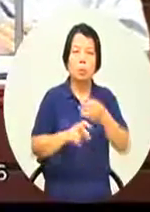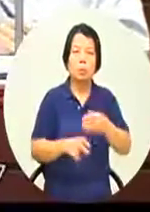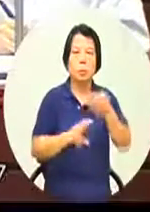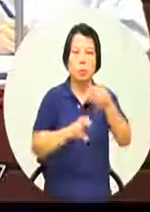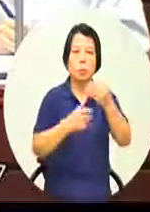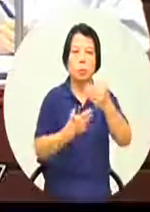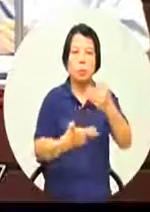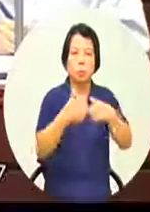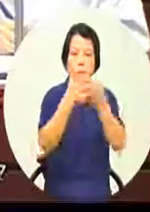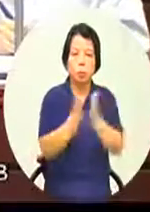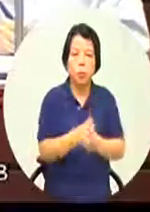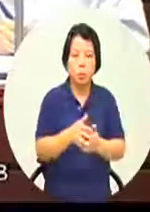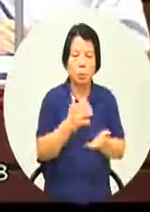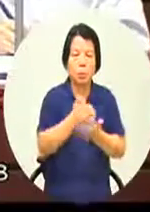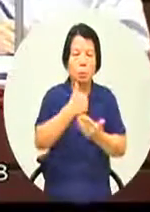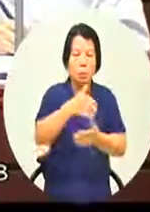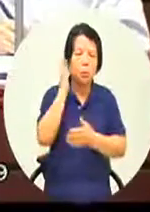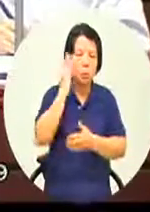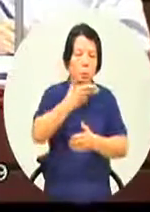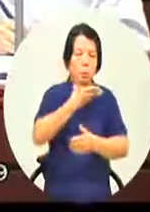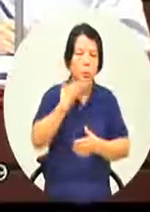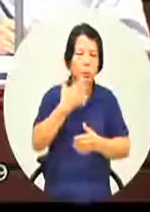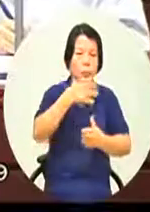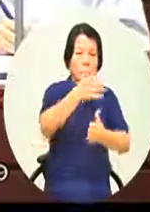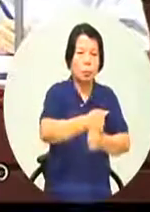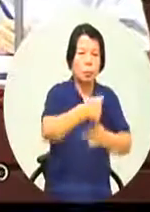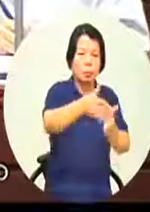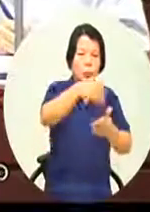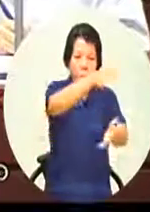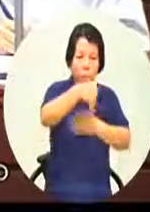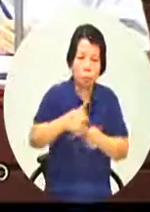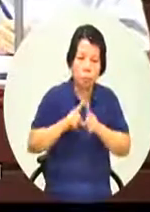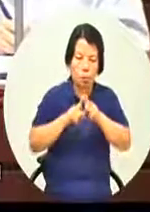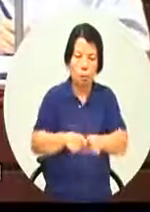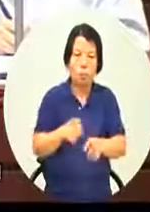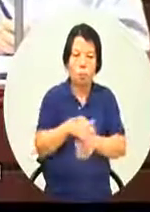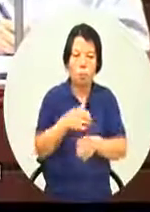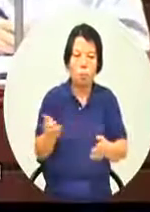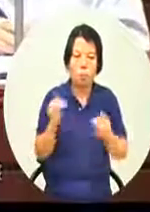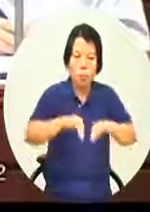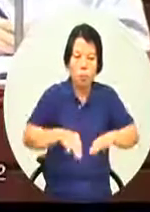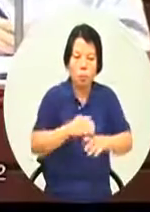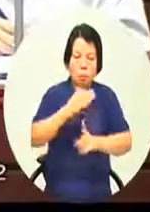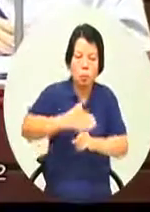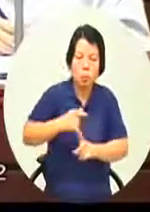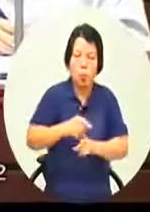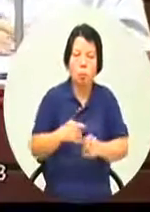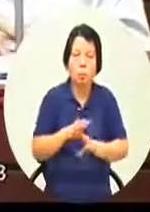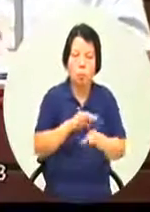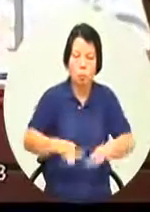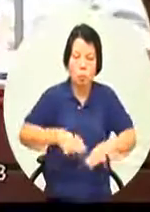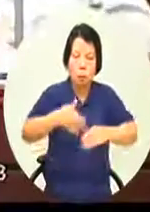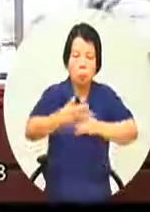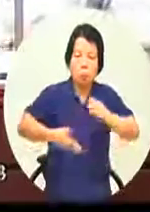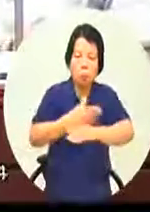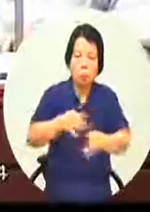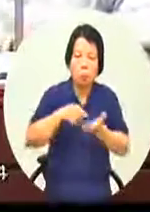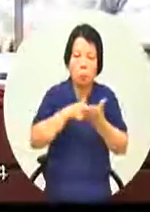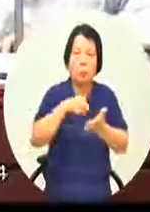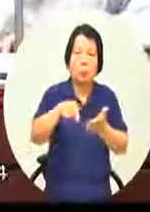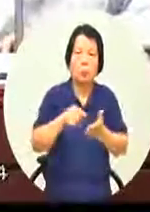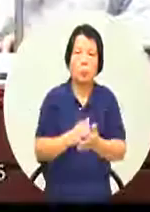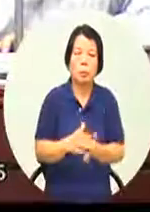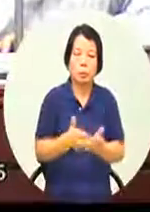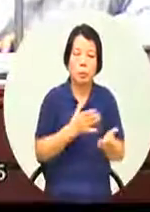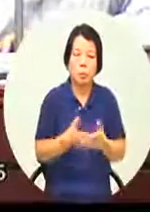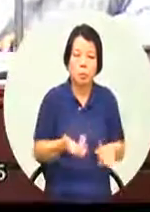水利署这边到现场去做现勘，那主要也是要争取我们低自容池的经费。那盐埔这个地方，我们会把现有的这一个移